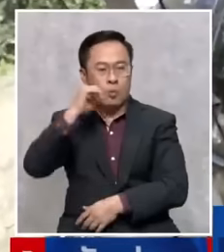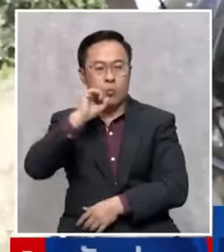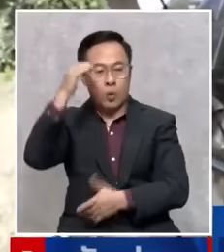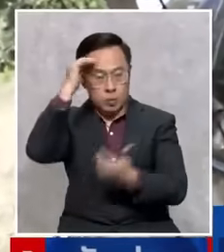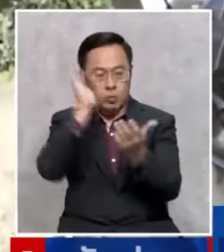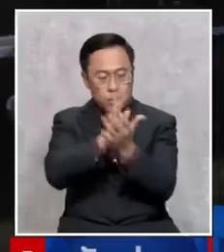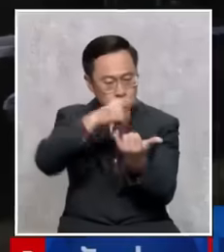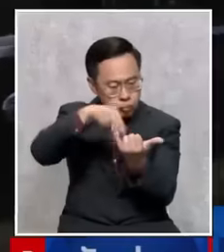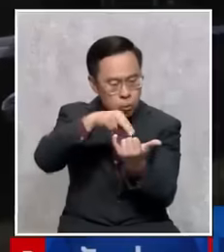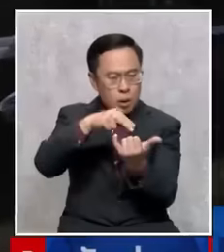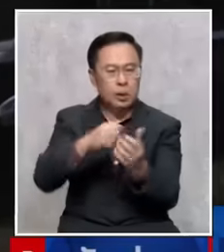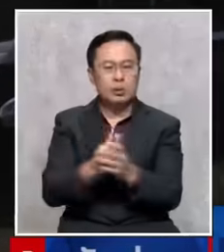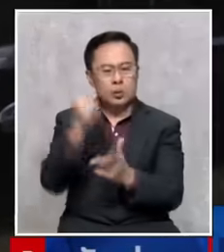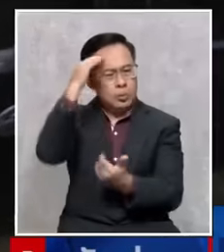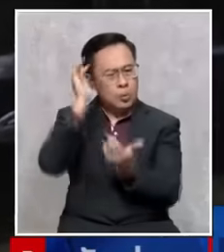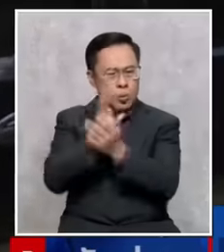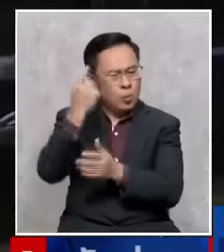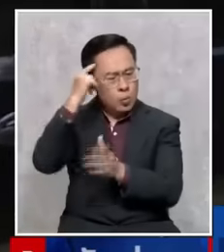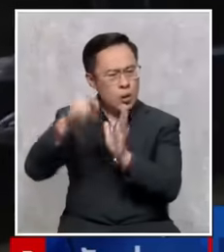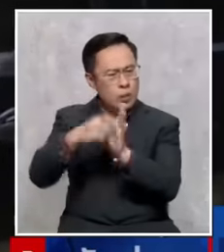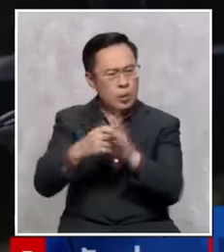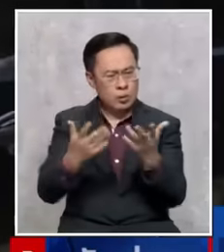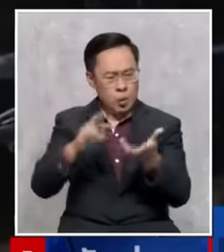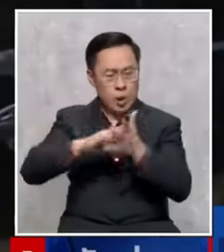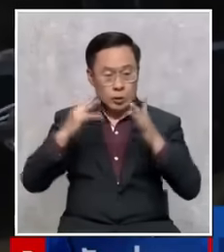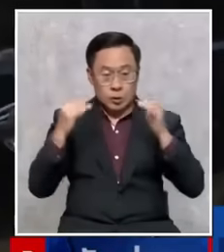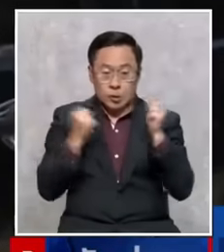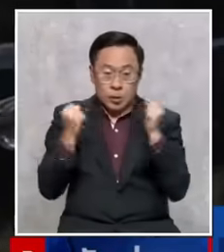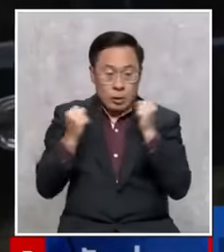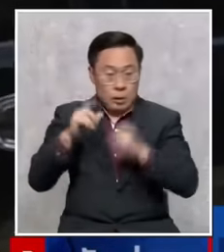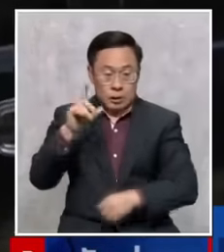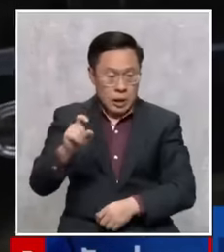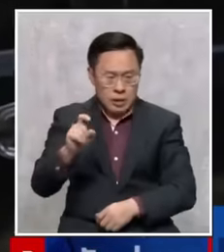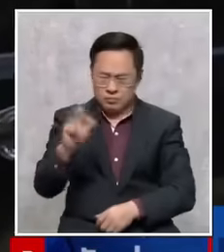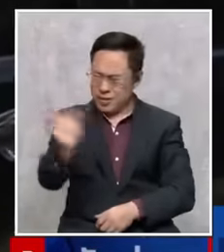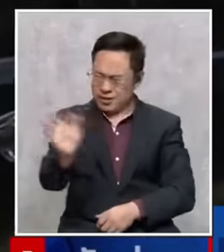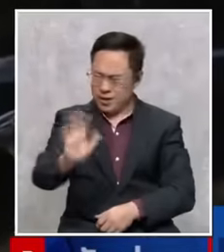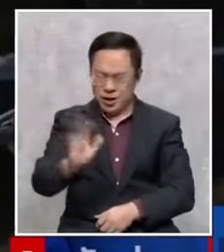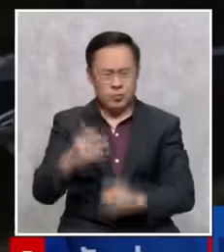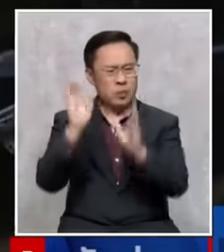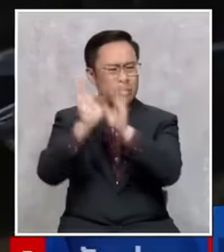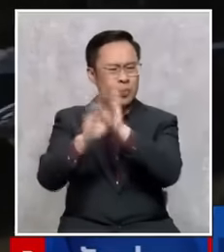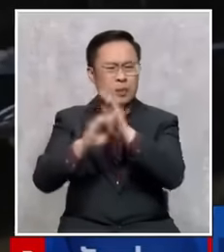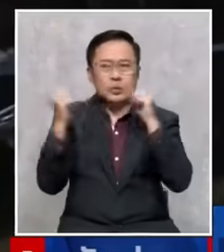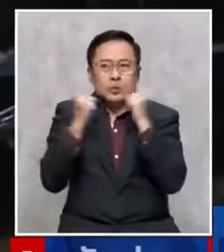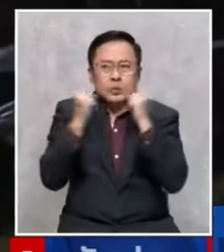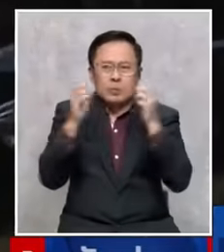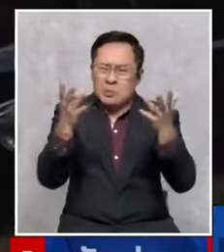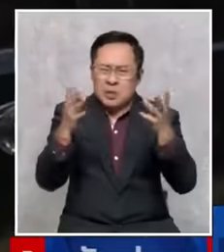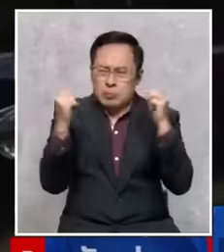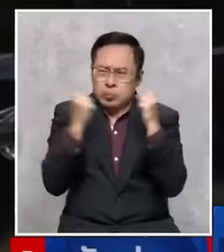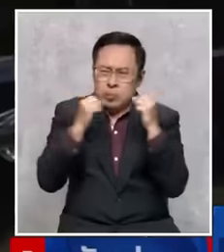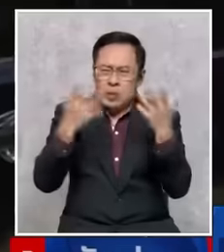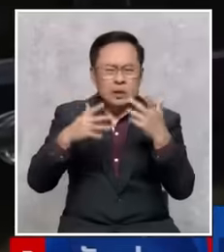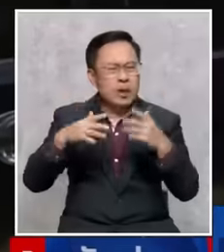ถึงสาเหตุของการเสียชีวิตค่ะเพราะว่าอากาศก็ไม่หนาวนะที่บุรีรัมย์ตอนนี้ไม่หนาวด้วยนะคะเบื้องต้นก็มีการส่งศพเนี่ยไปชัน